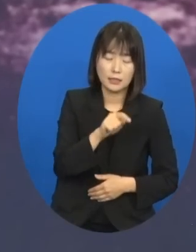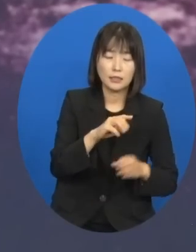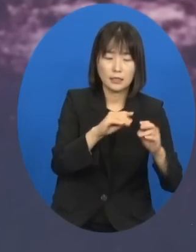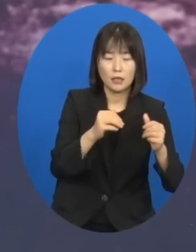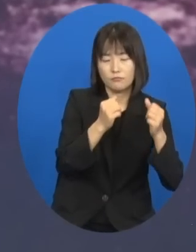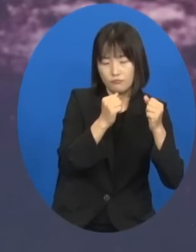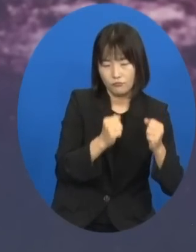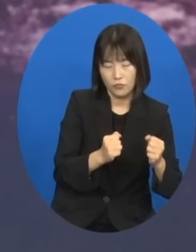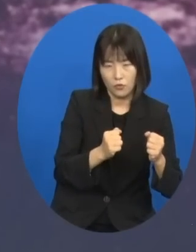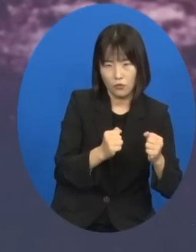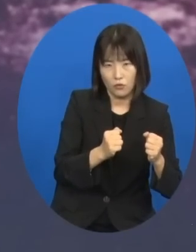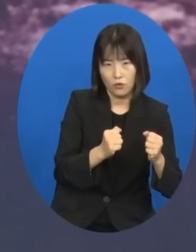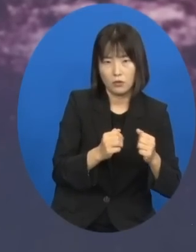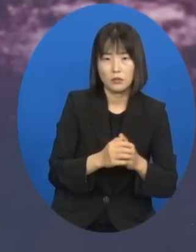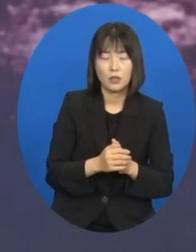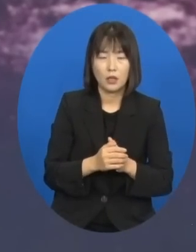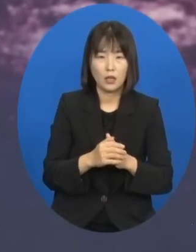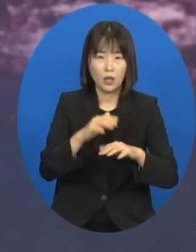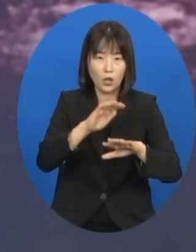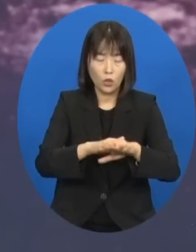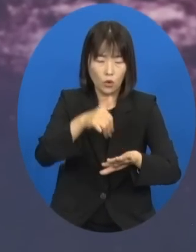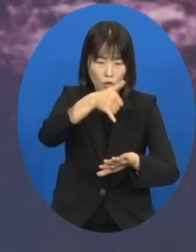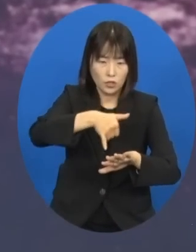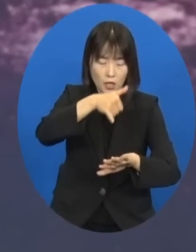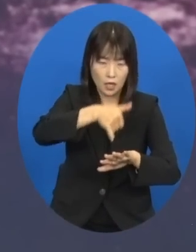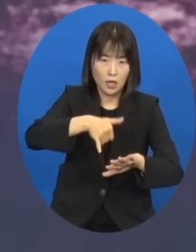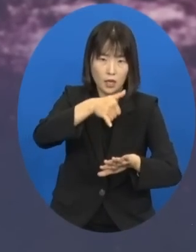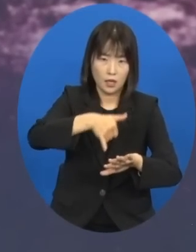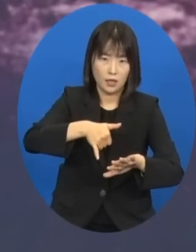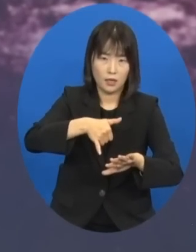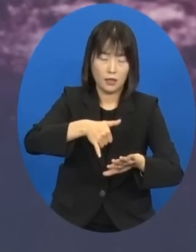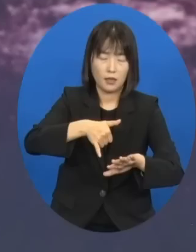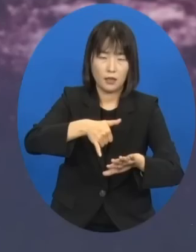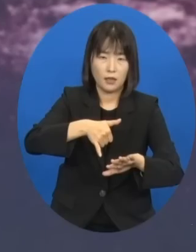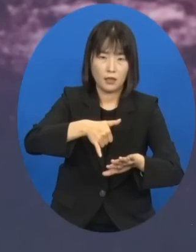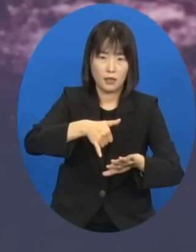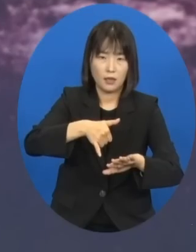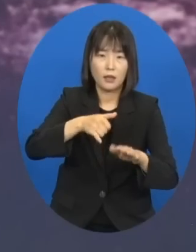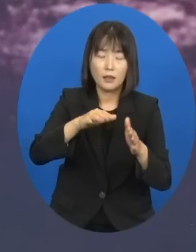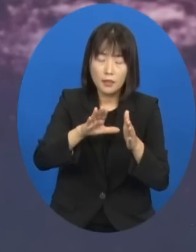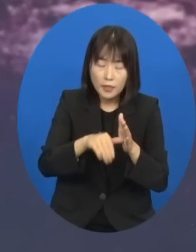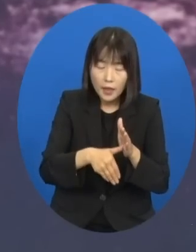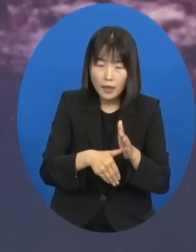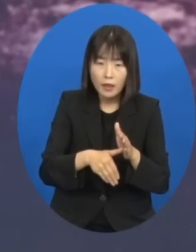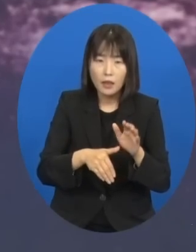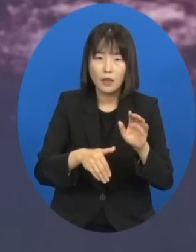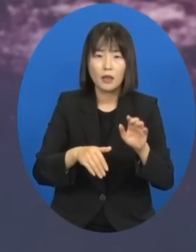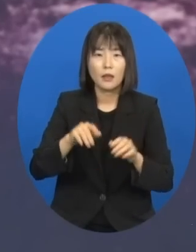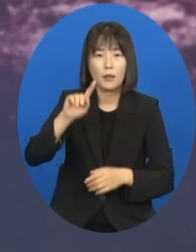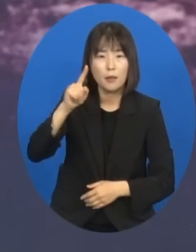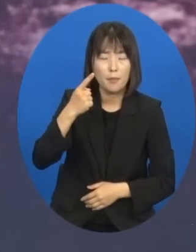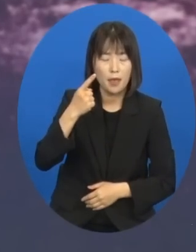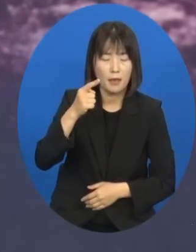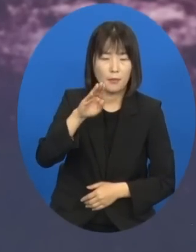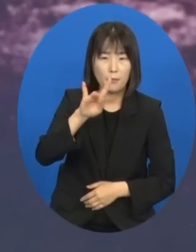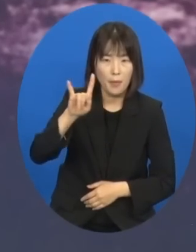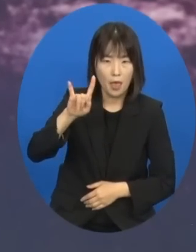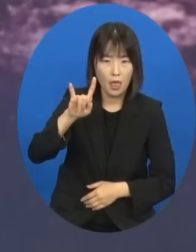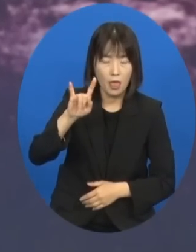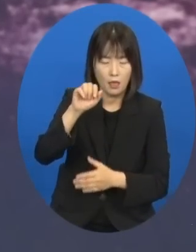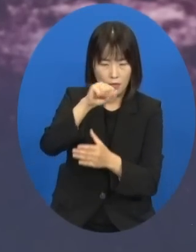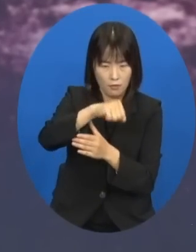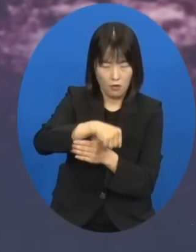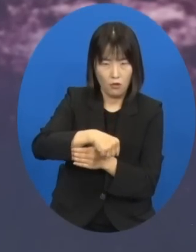했는데 그 해에 100배나 뭐 결실을 거두었답니다. 그래서 어떤 기준으로 100배인지는 모르겠어요. 근데 어쨌든 어마어마한 결실을